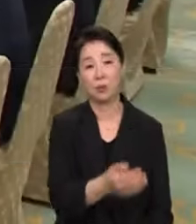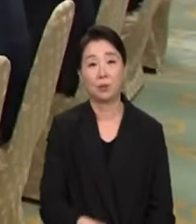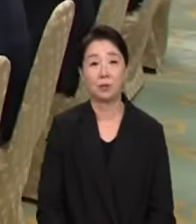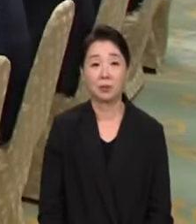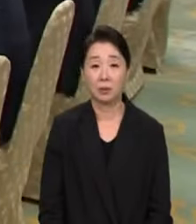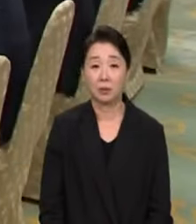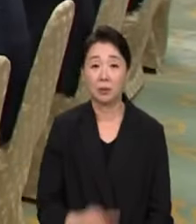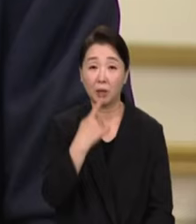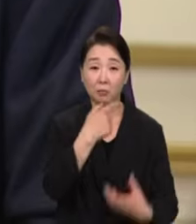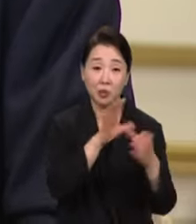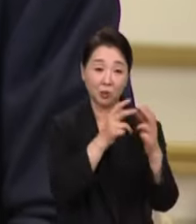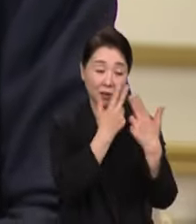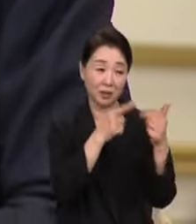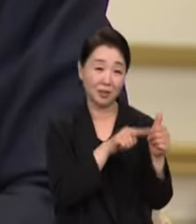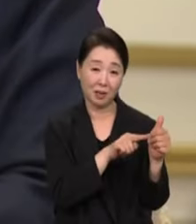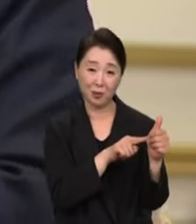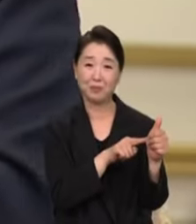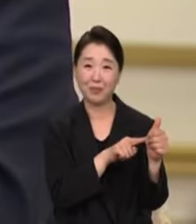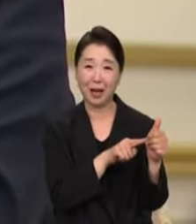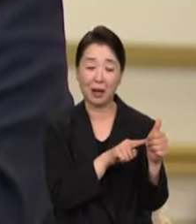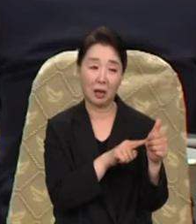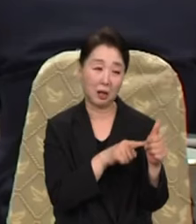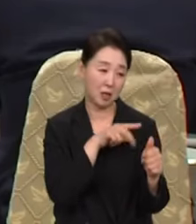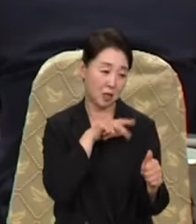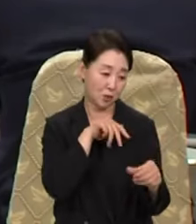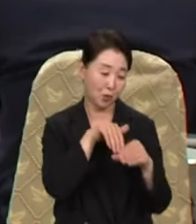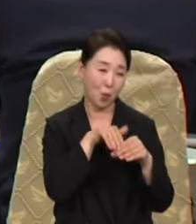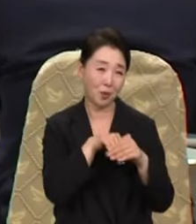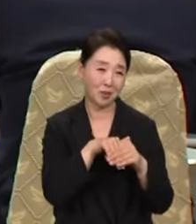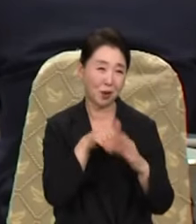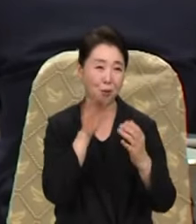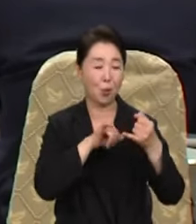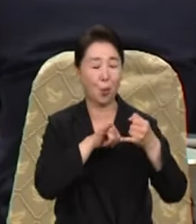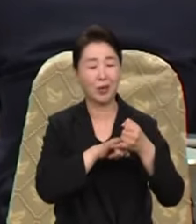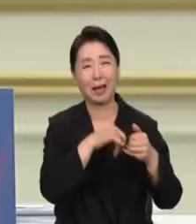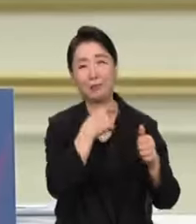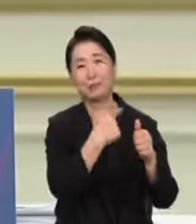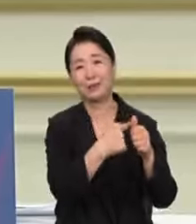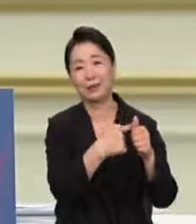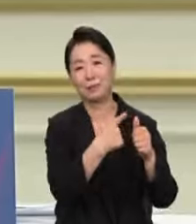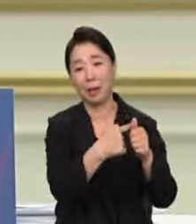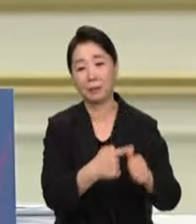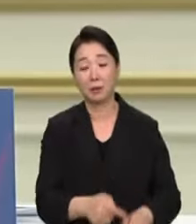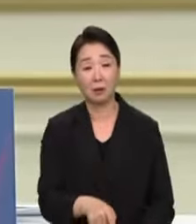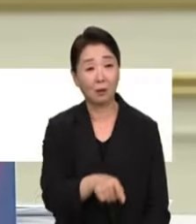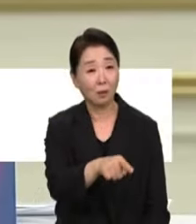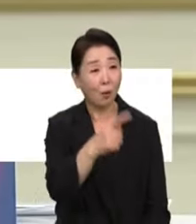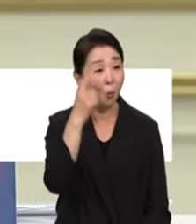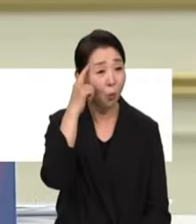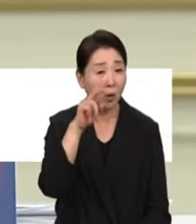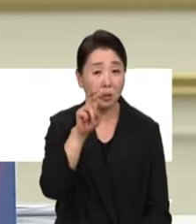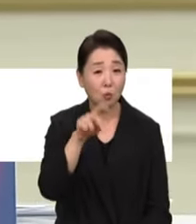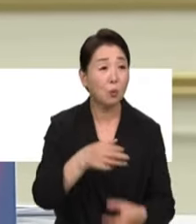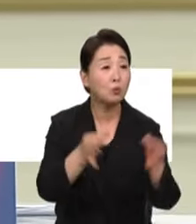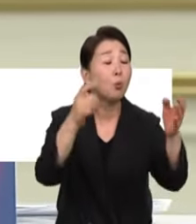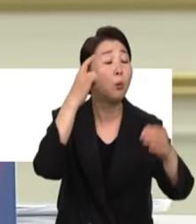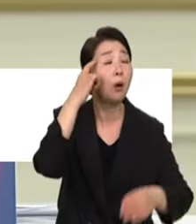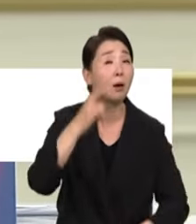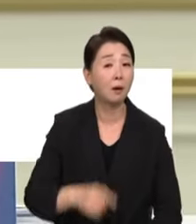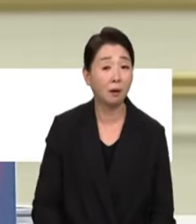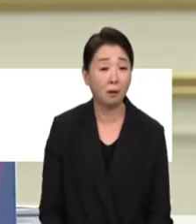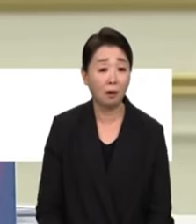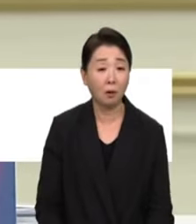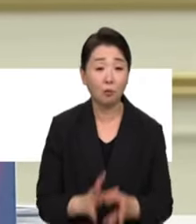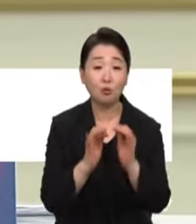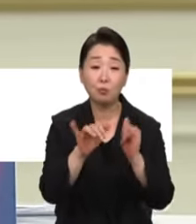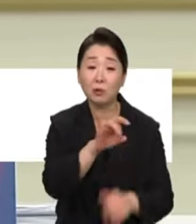더불어민주당 이재명 전대표의 총선 공약도 애둘러 비판했습니다 아니 그럴 거 같으면 왜 25만 원만 줍니까